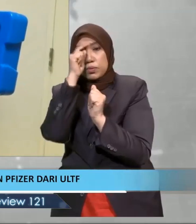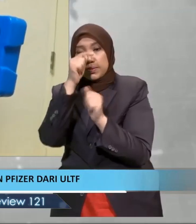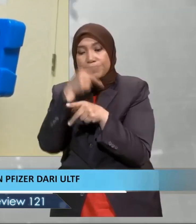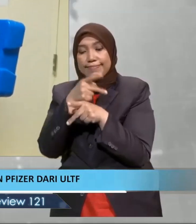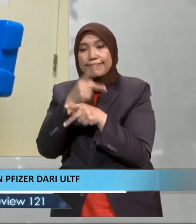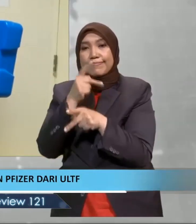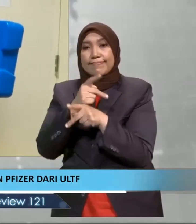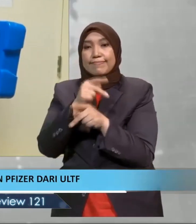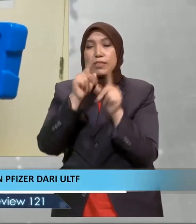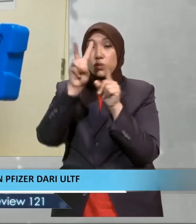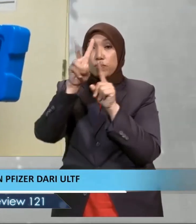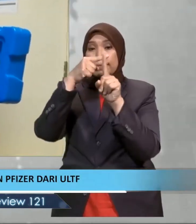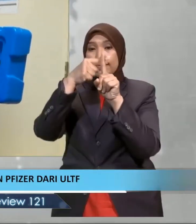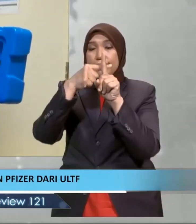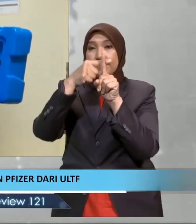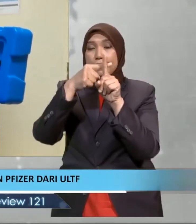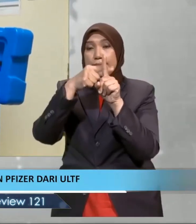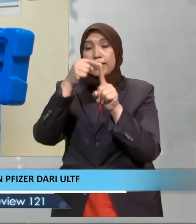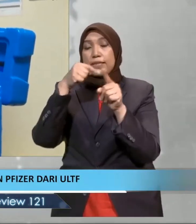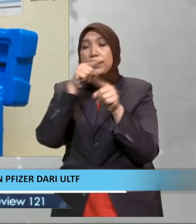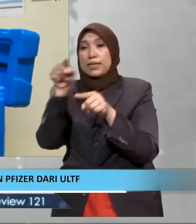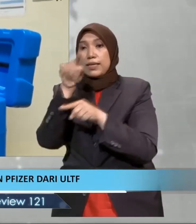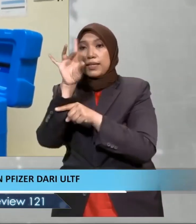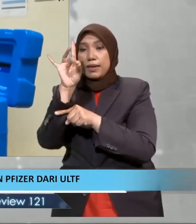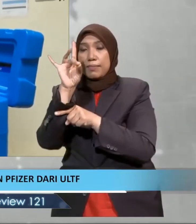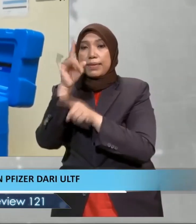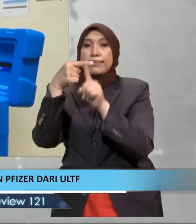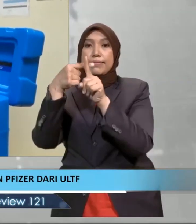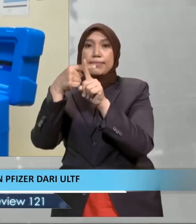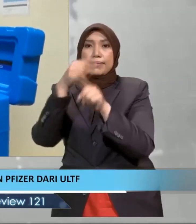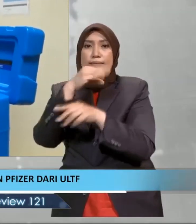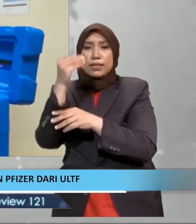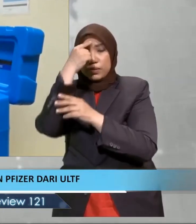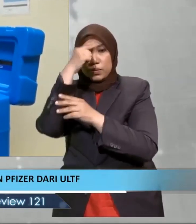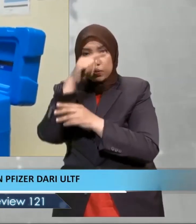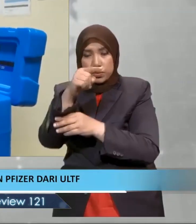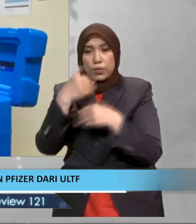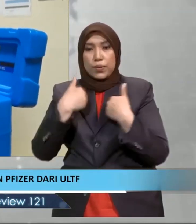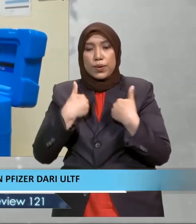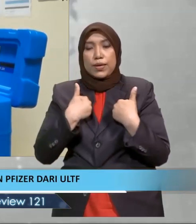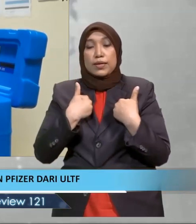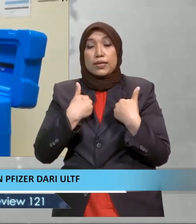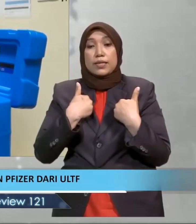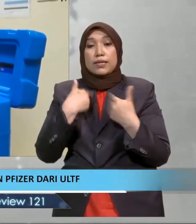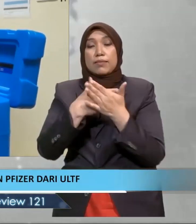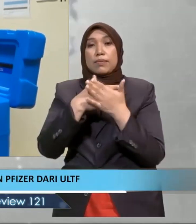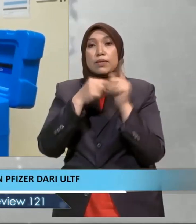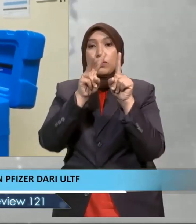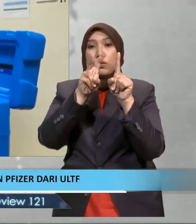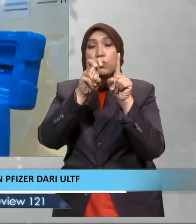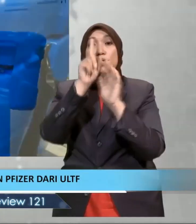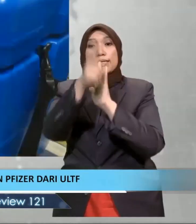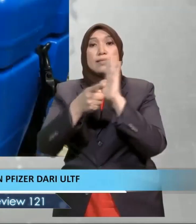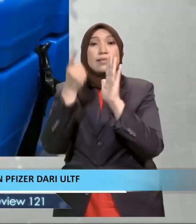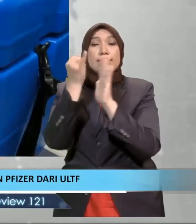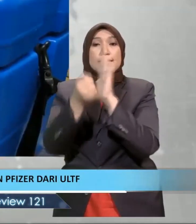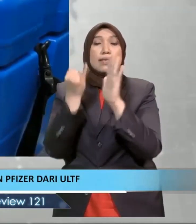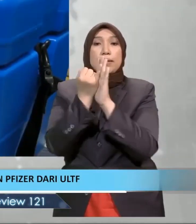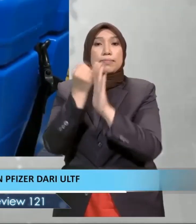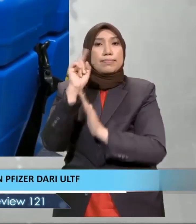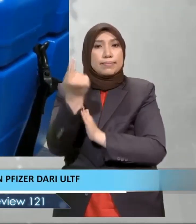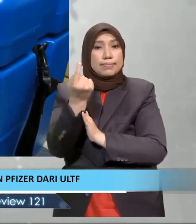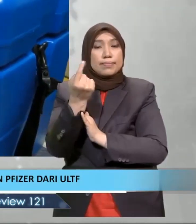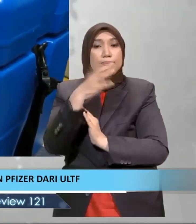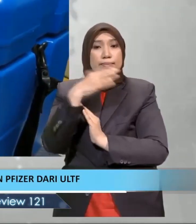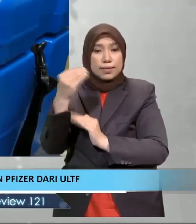simpanan 2 darjah Celsius hingga 8 darjah Celsius dan mempunyai jangka hayat sehingga 120 jam.